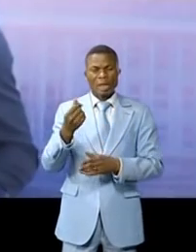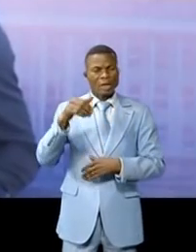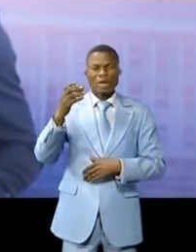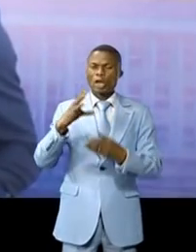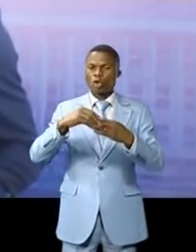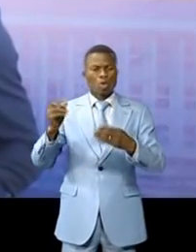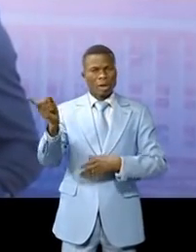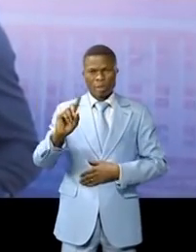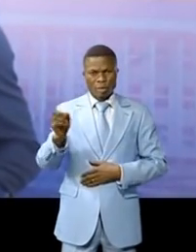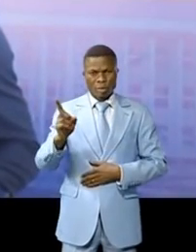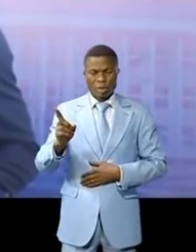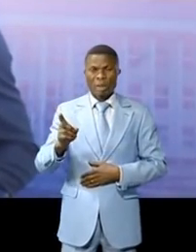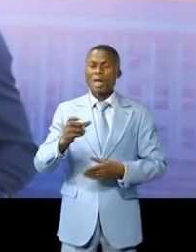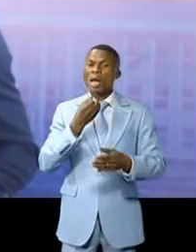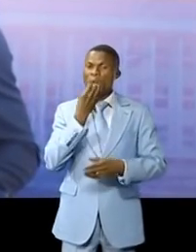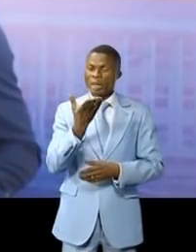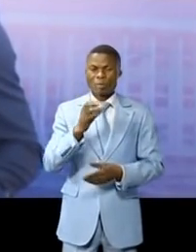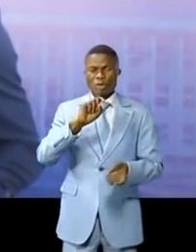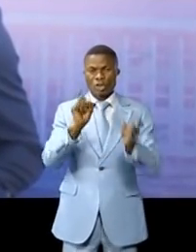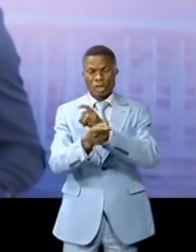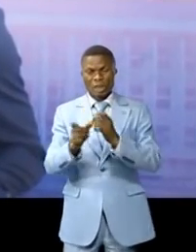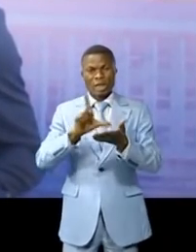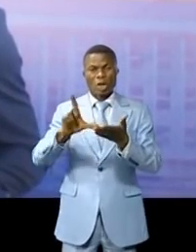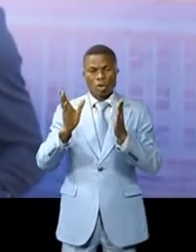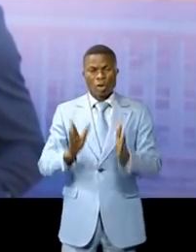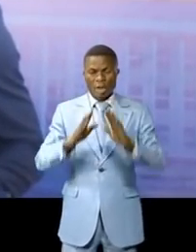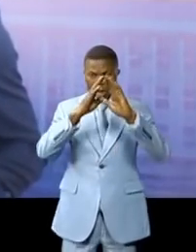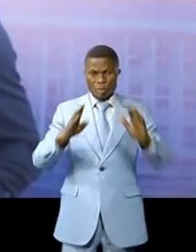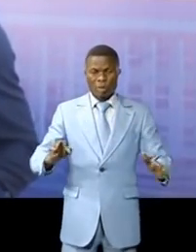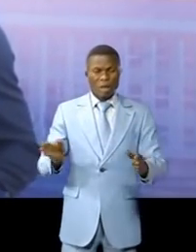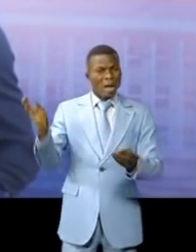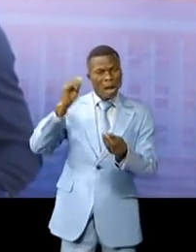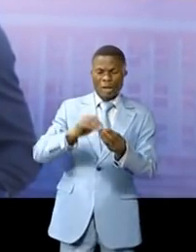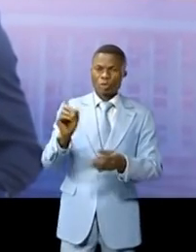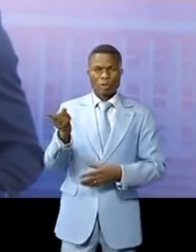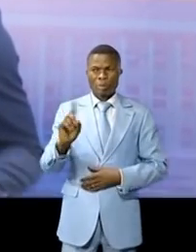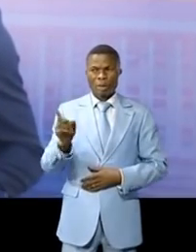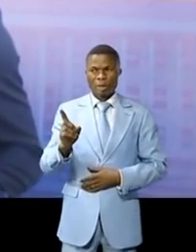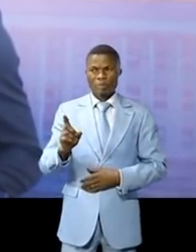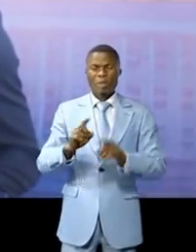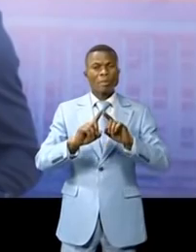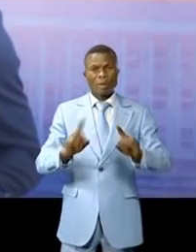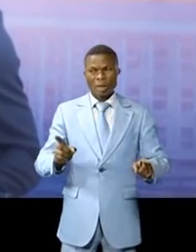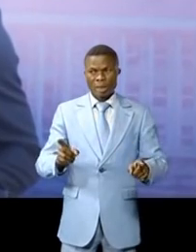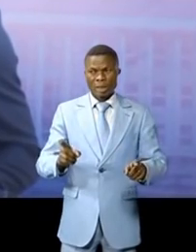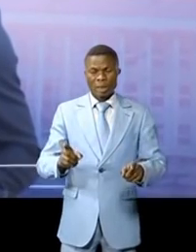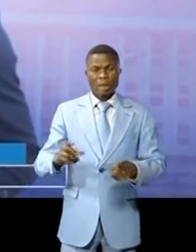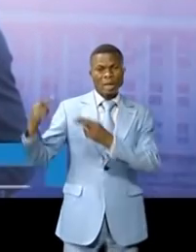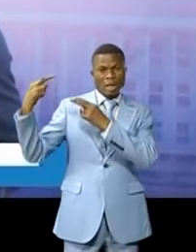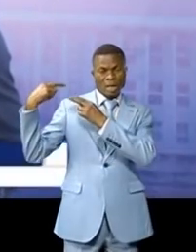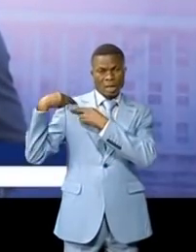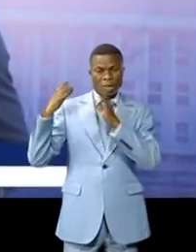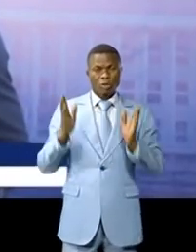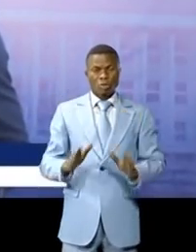étrangère. En cas de changement du locataire, le loyer ne peut être augmenté, sauf si le bailleur a fait des